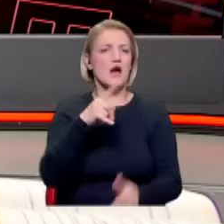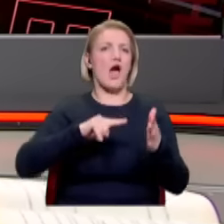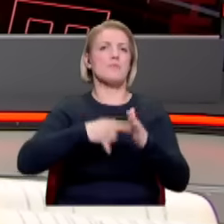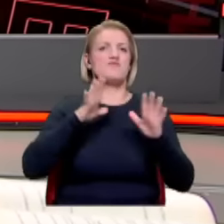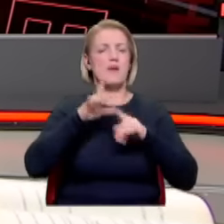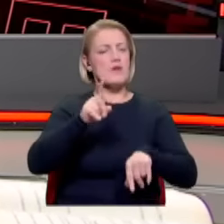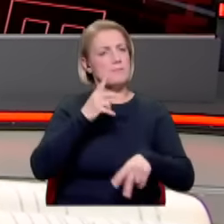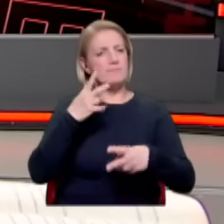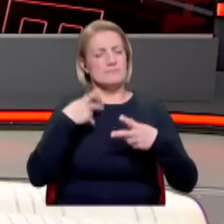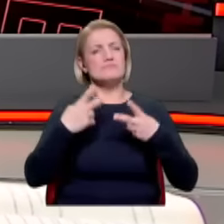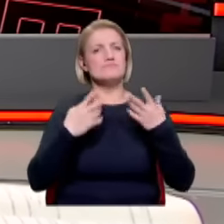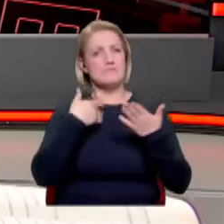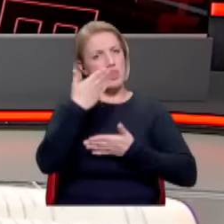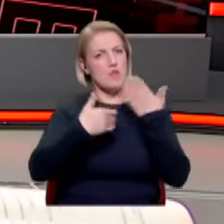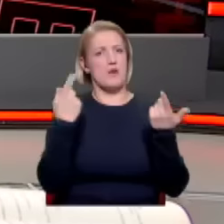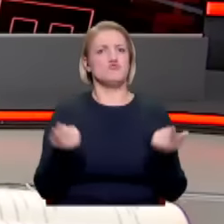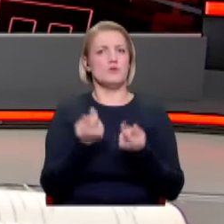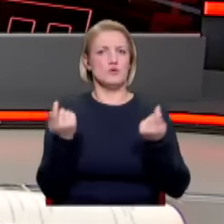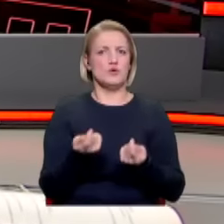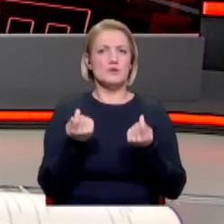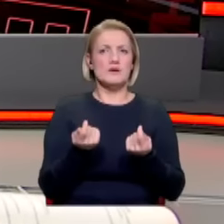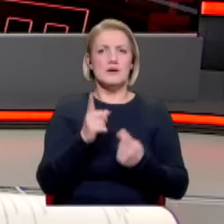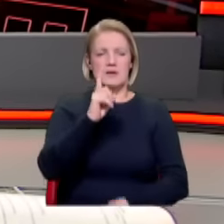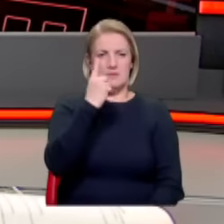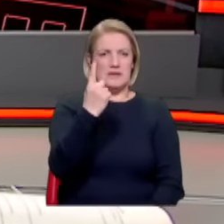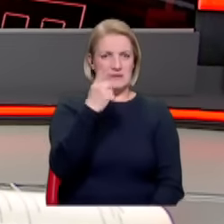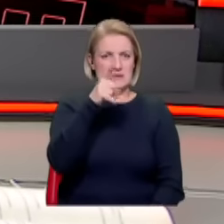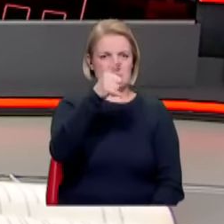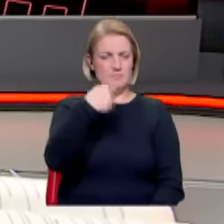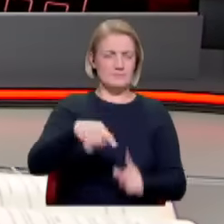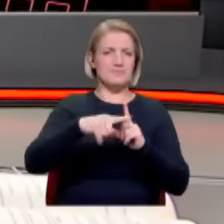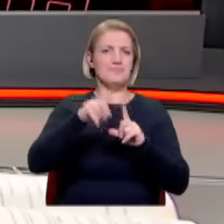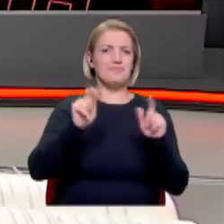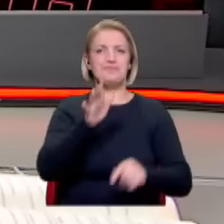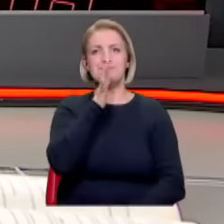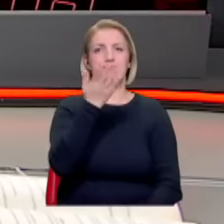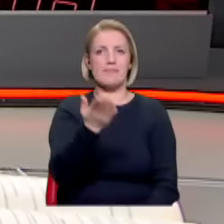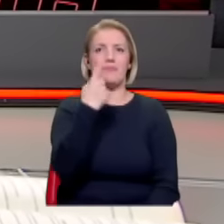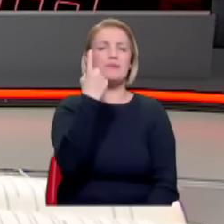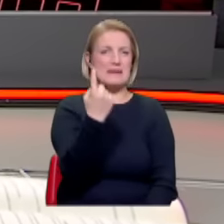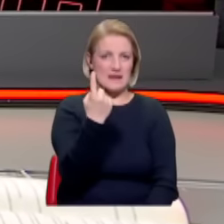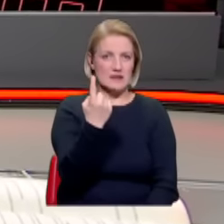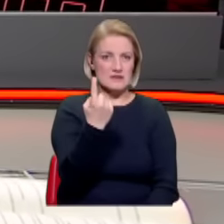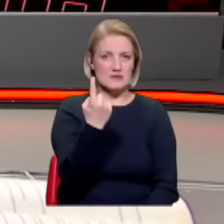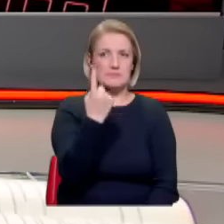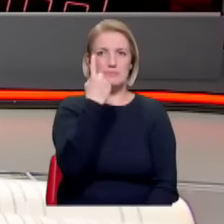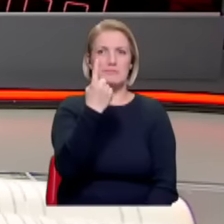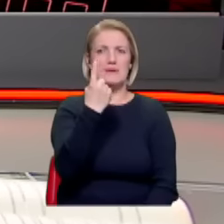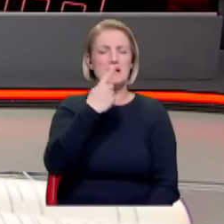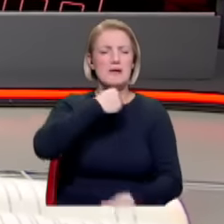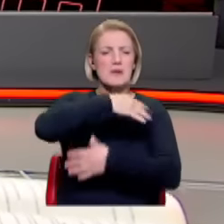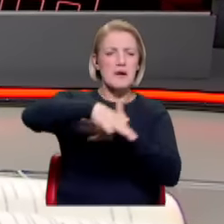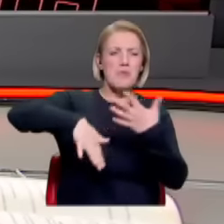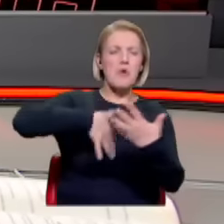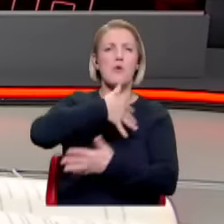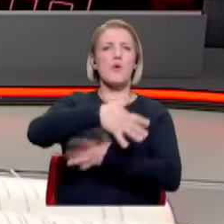var. Bunu zaman zaman anlatmaya çalışıyorum. Bir tanesi, siz ekleyebilirsiniz de. Bir tanesi bir kaos,